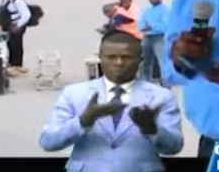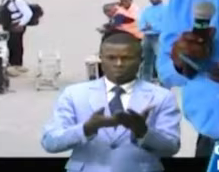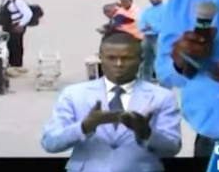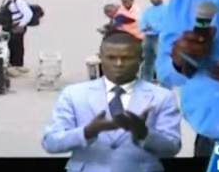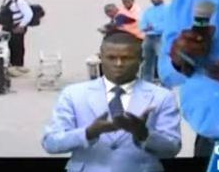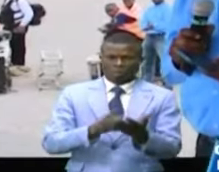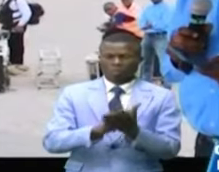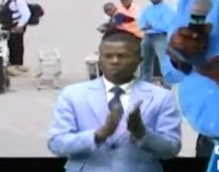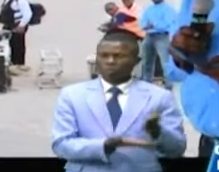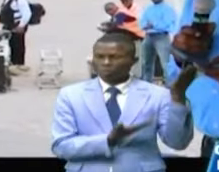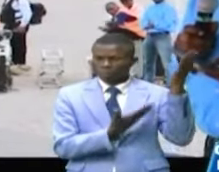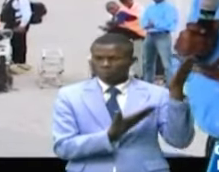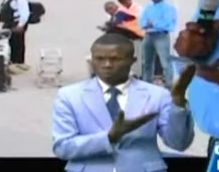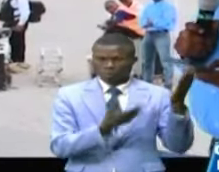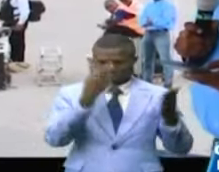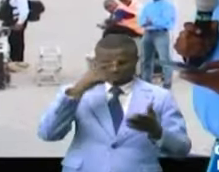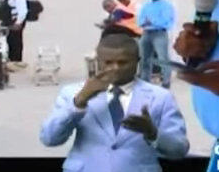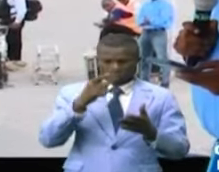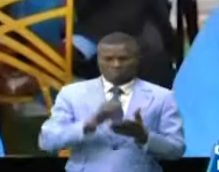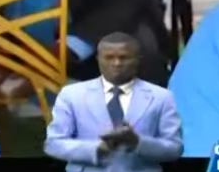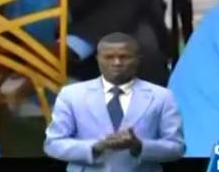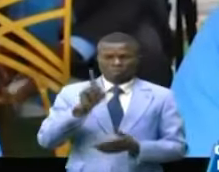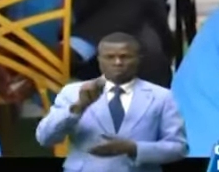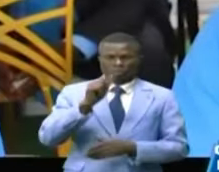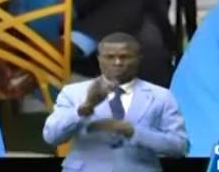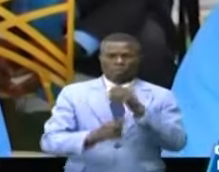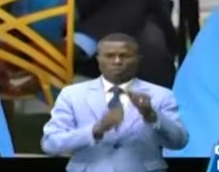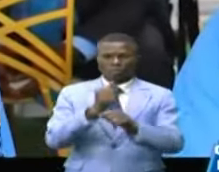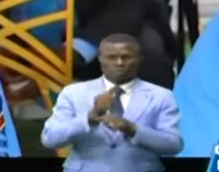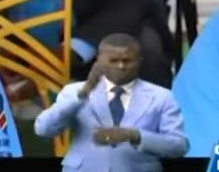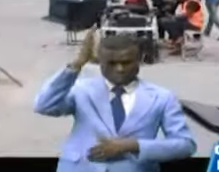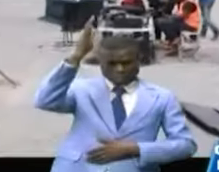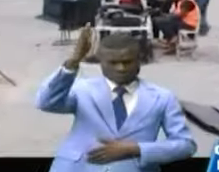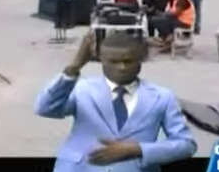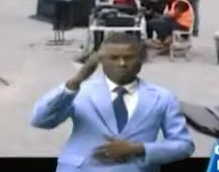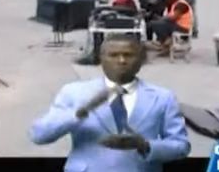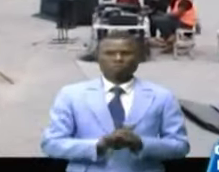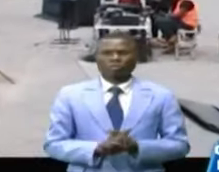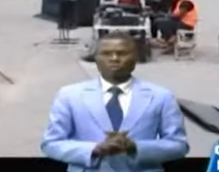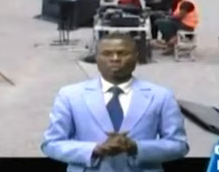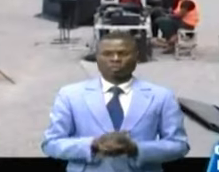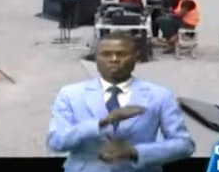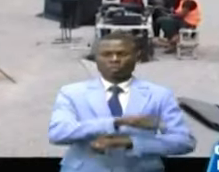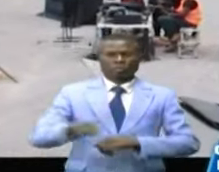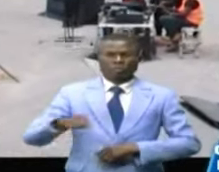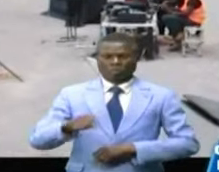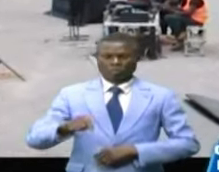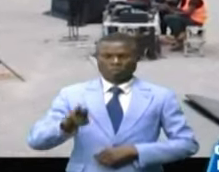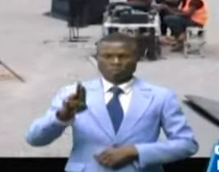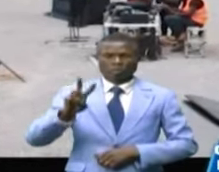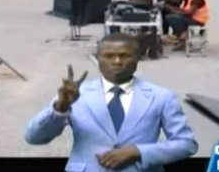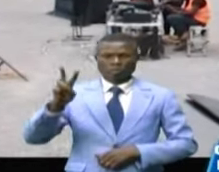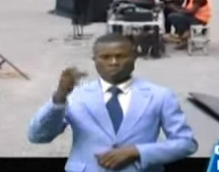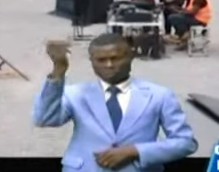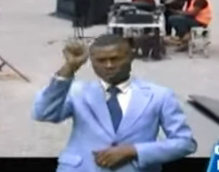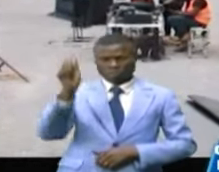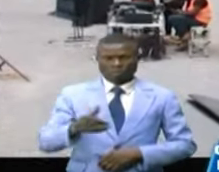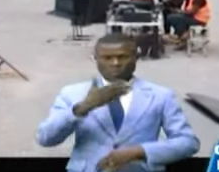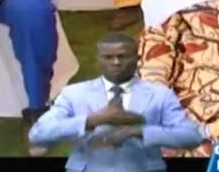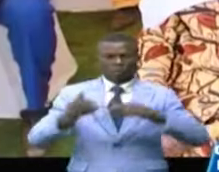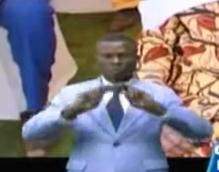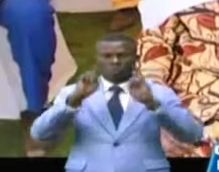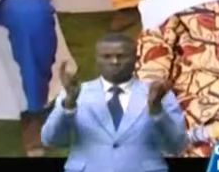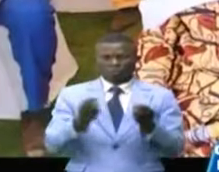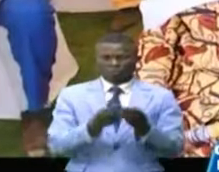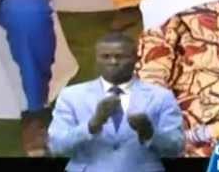de l'impact pour les 20 prochaines années. Pour Joachim Zouzi, directeur de cabinet de ERG Africa, la construction de cette usine aura